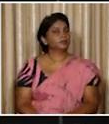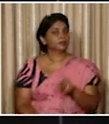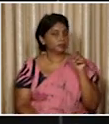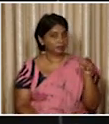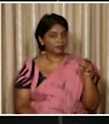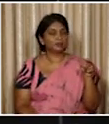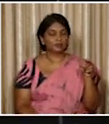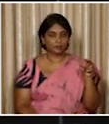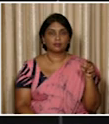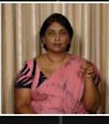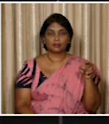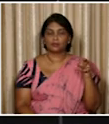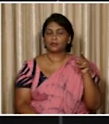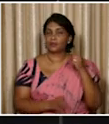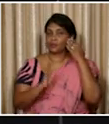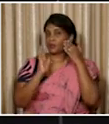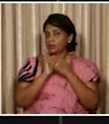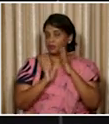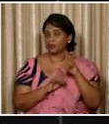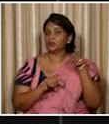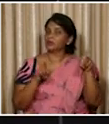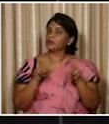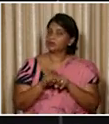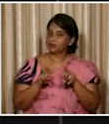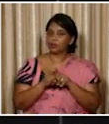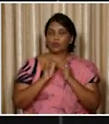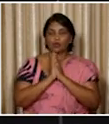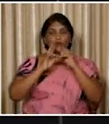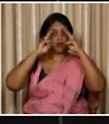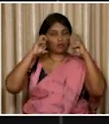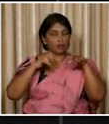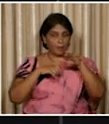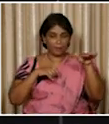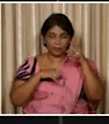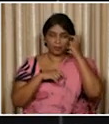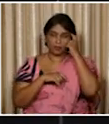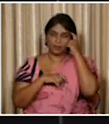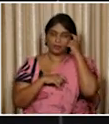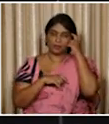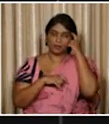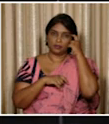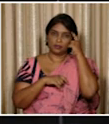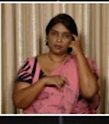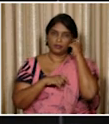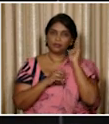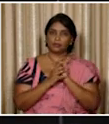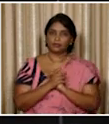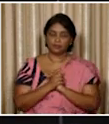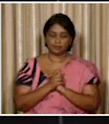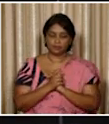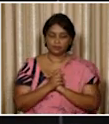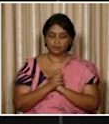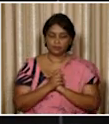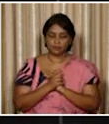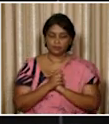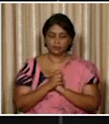வட்டெழுத்துக்கள் போன்றவற்றை காண முடியும். இம்மலையின் உச்சியில் ஆதிலிங்கேஸ்வரர் எனும் சிவனுடைய புராதன ஆலயம் அமைந்துள்ளது. கிட்டத்தட்ட 5